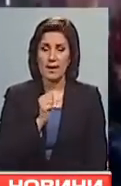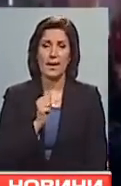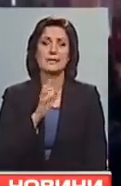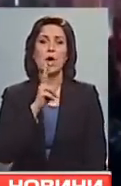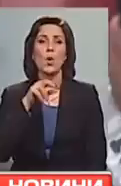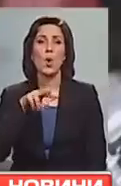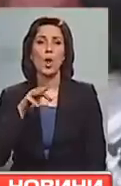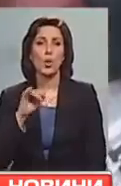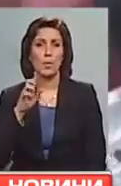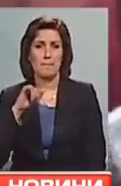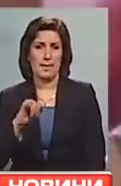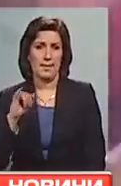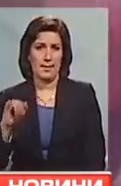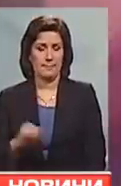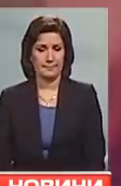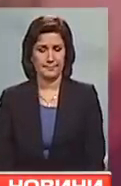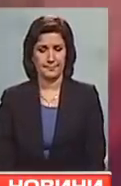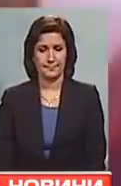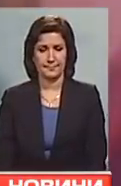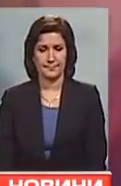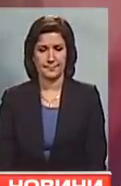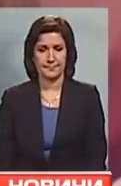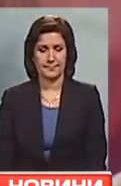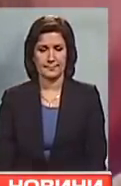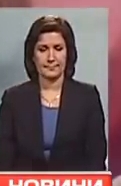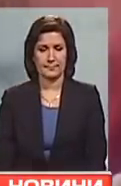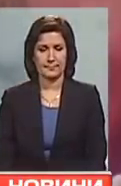Вега з Колумбії.